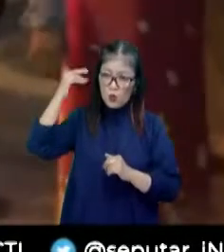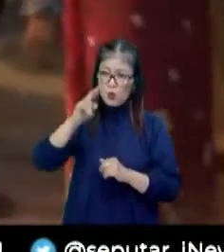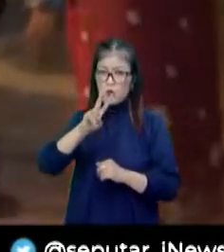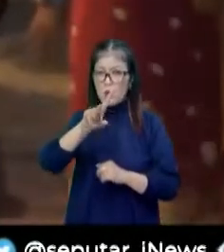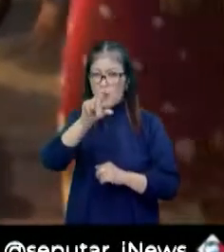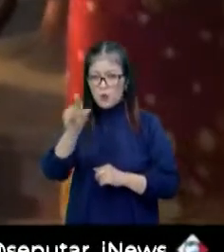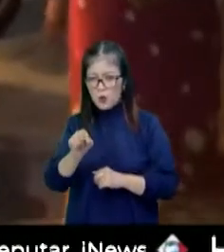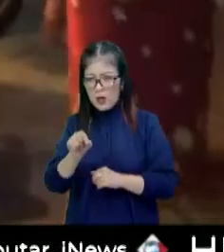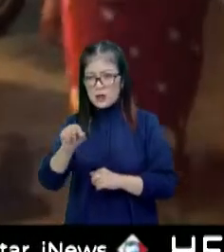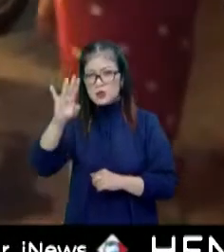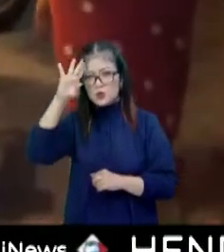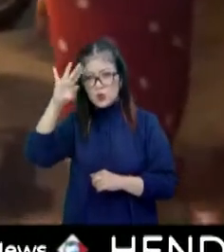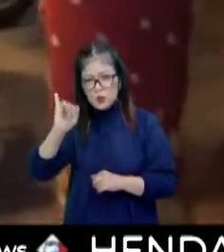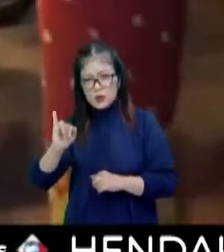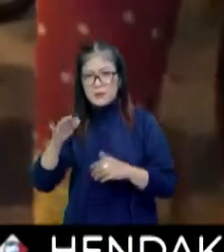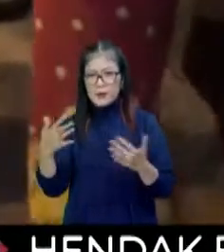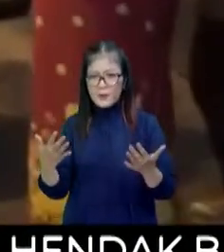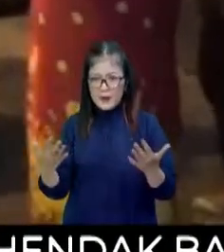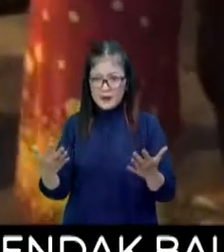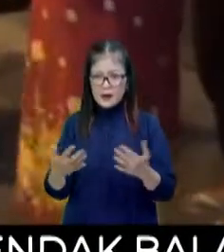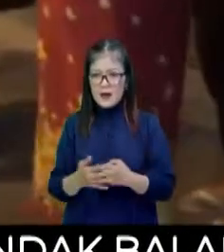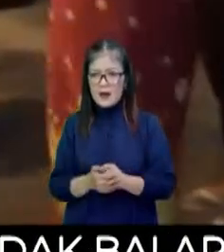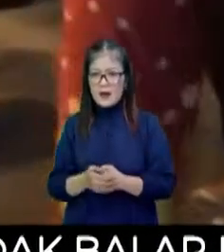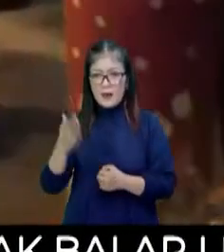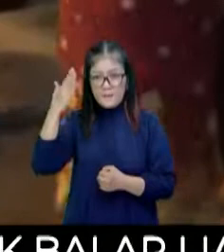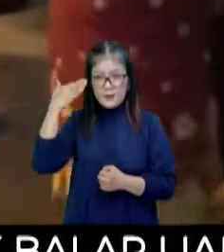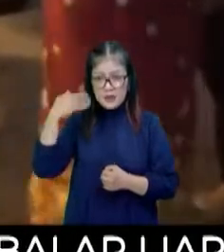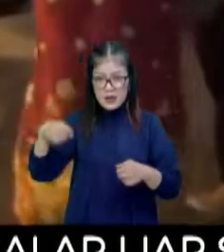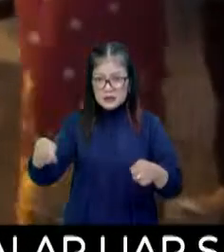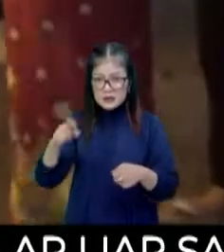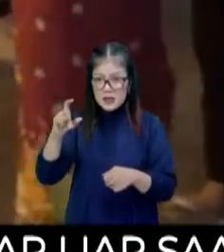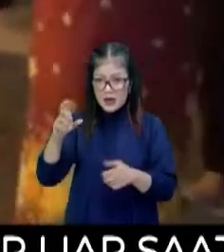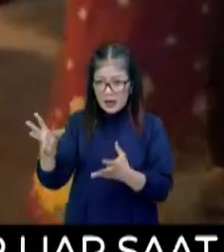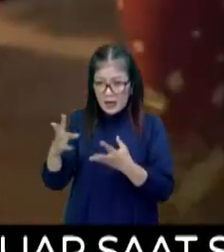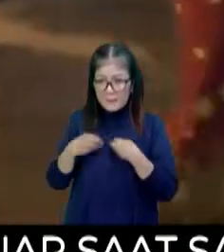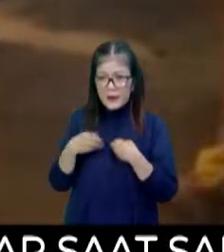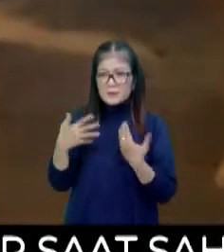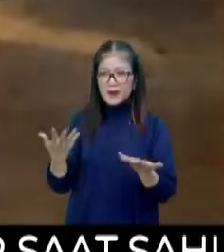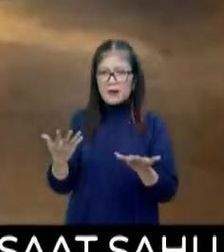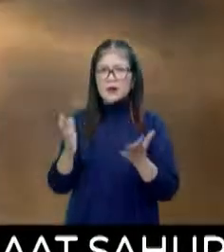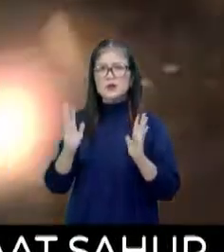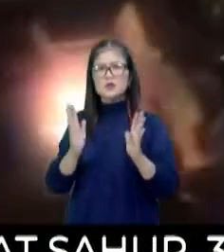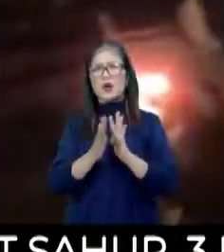lebih? Terus untuk mendapatkan minyak seperti apa? Harus seperti apa? Ya, beginilah ngantri. Antri?